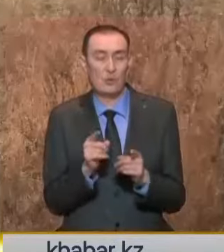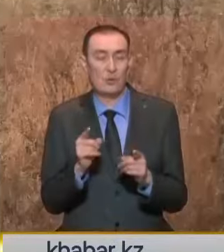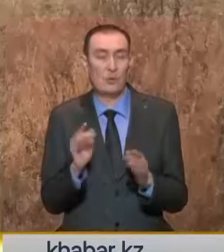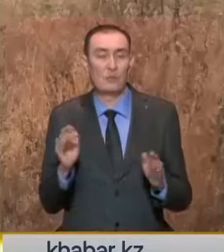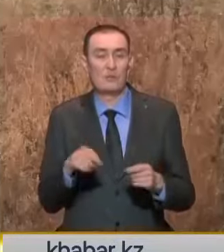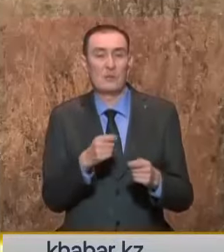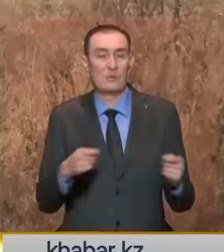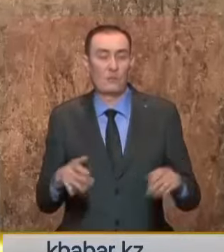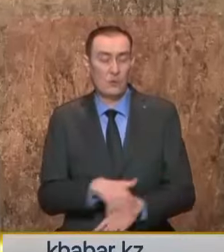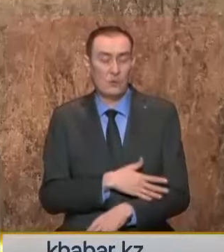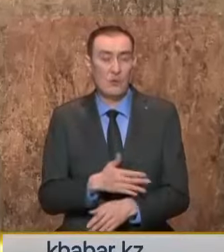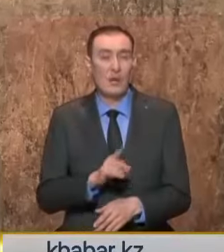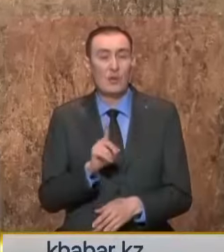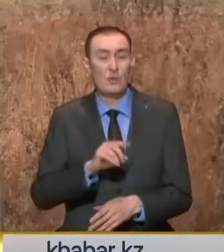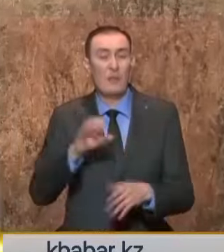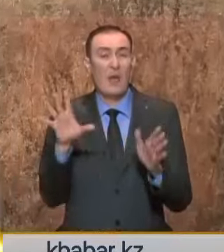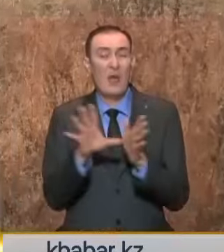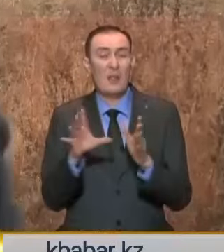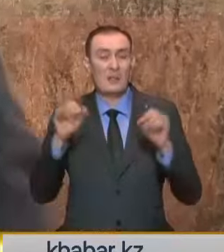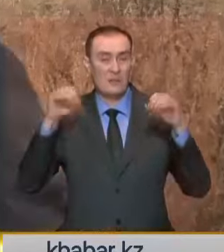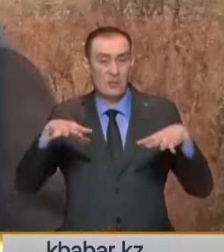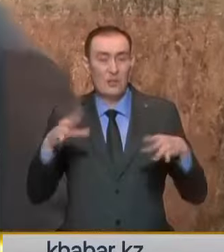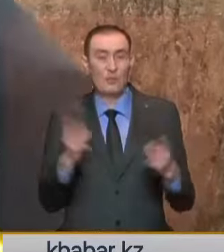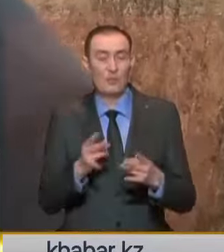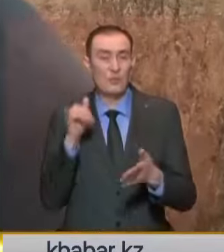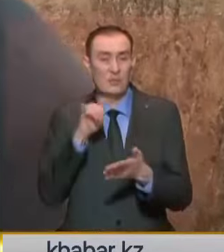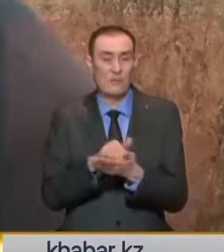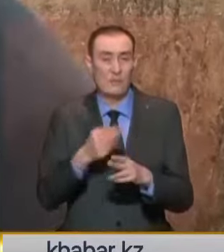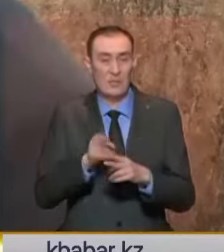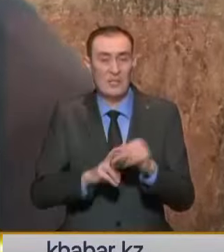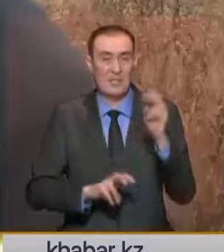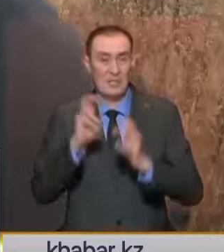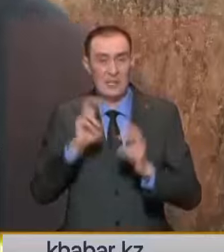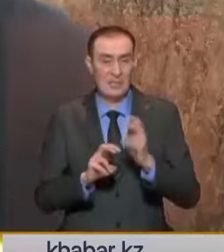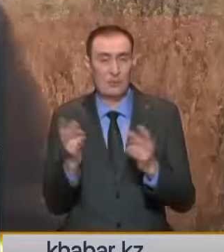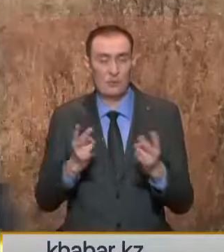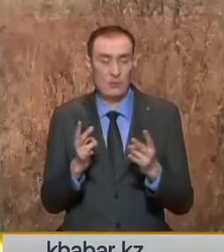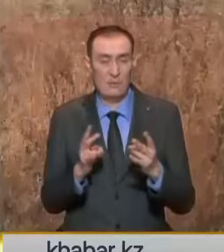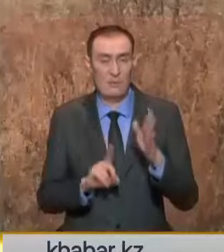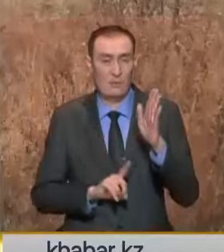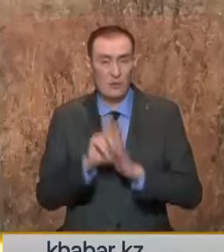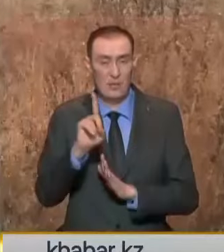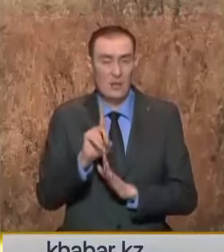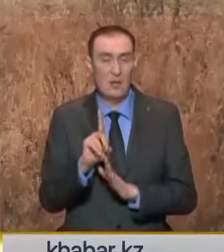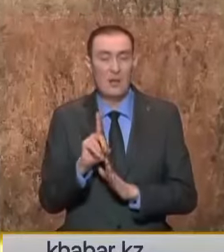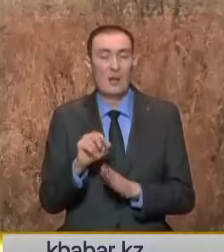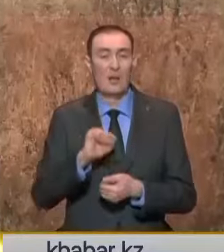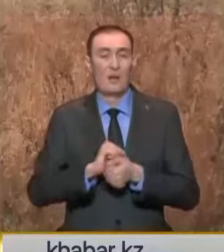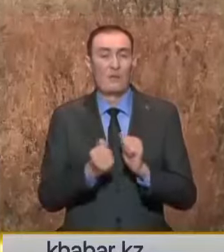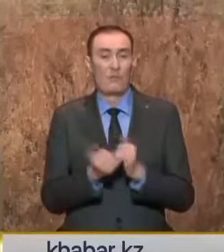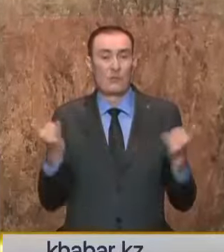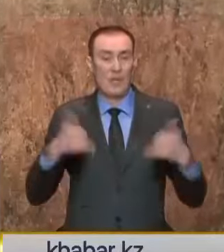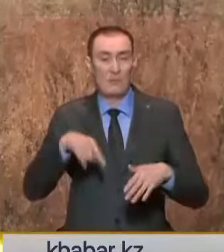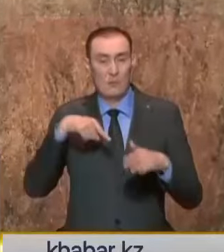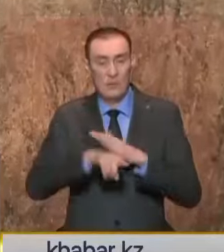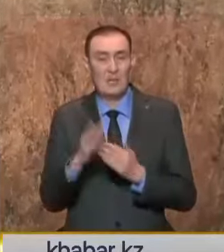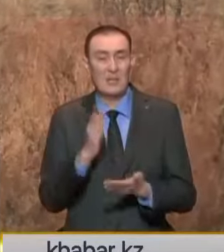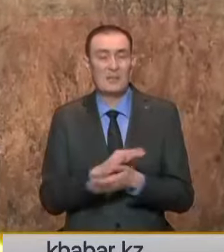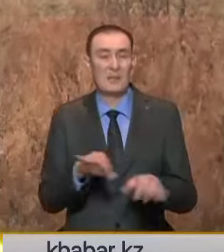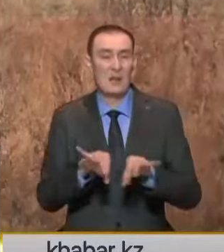затянулись. То есть для подачи освещения нужно установить вот эти вот подстанции. Фундаменты проложены, кабель